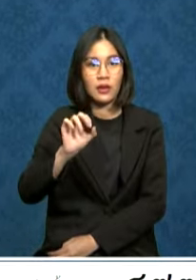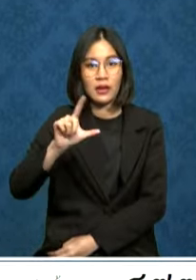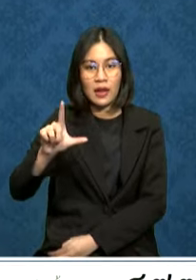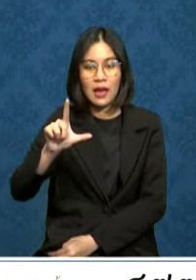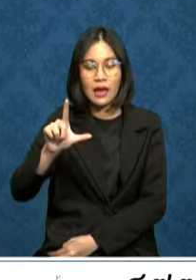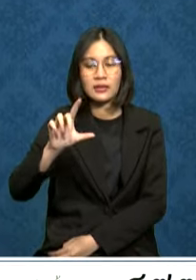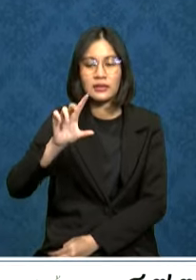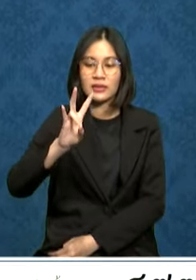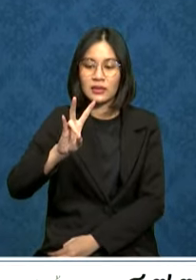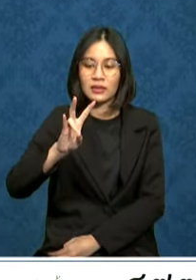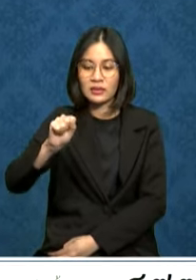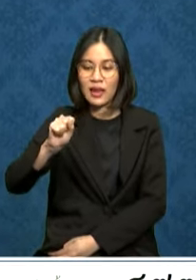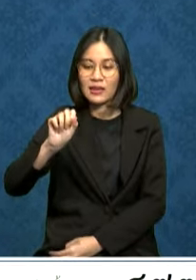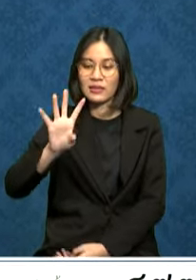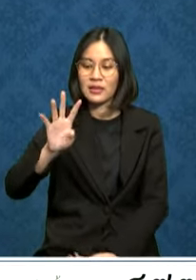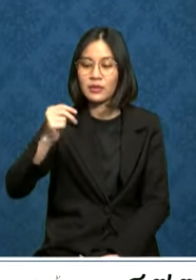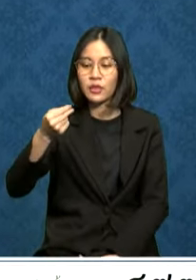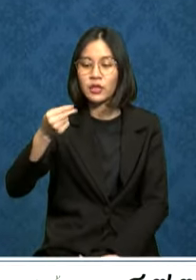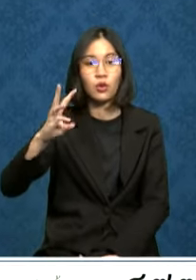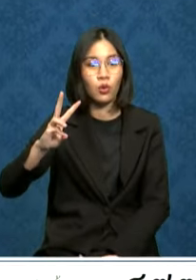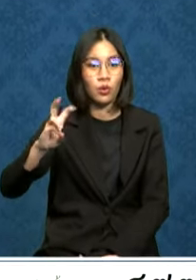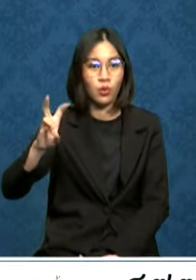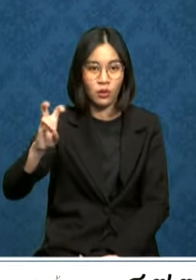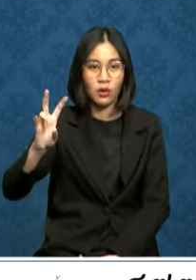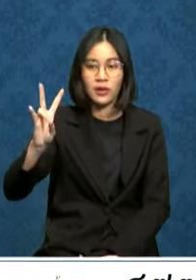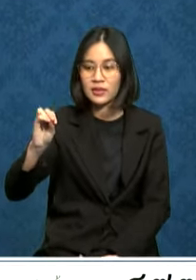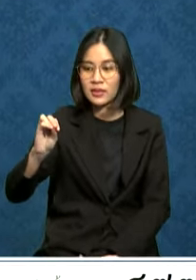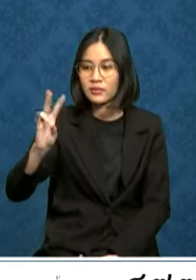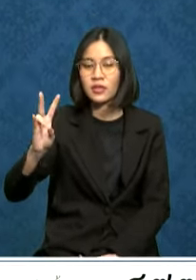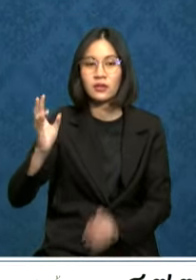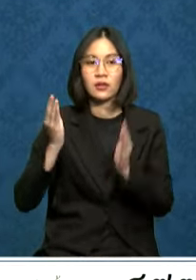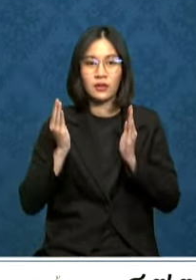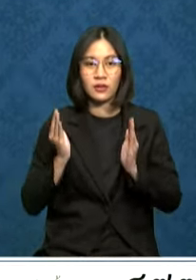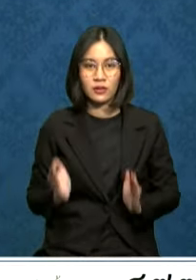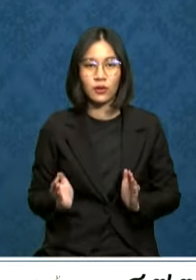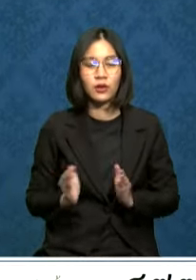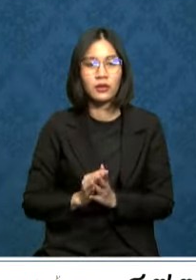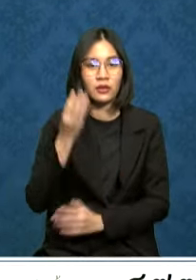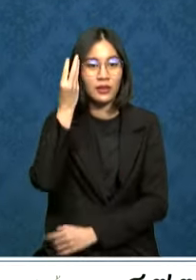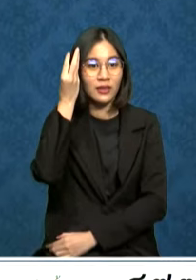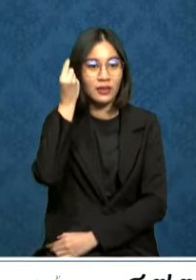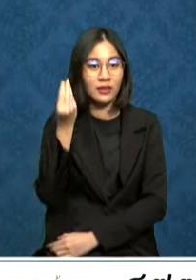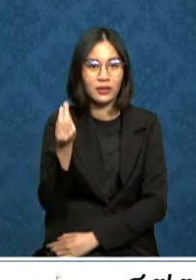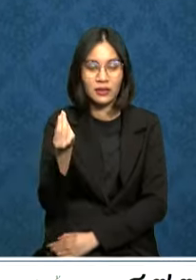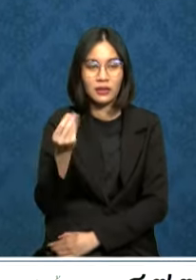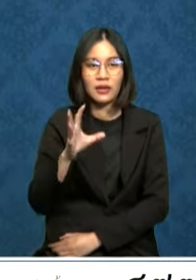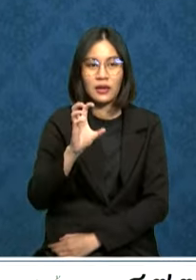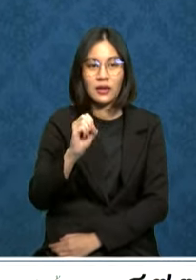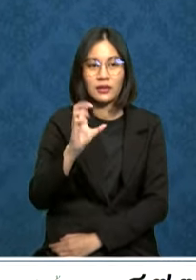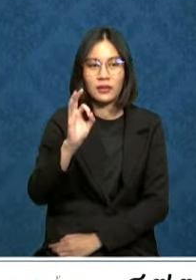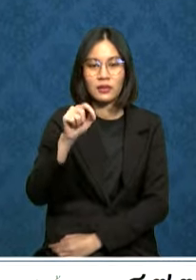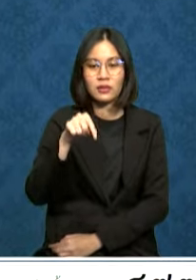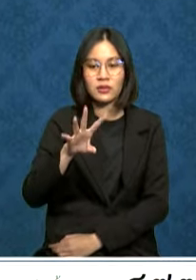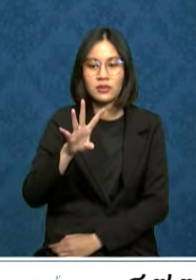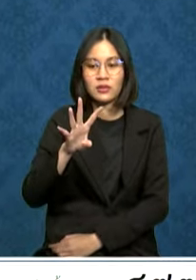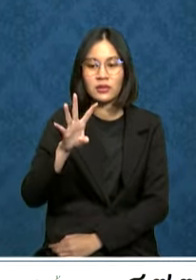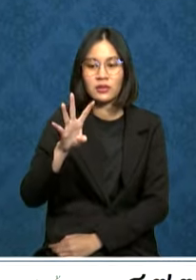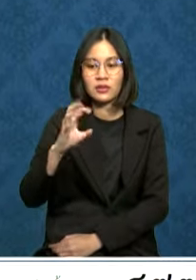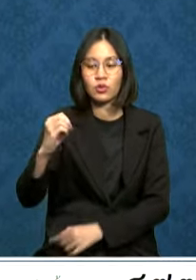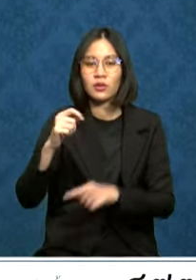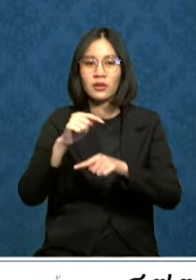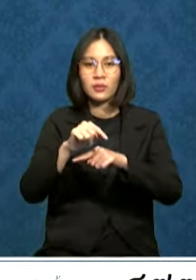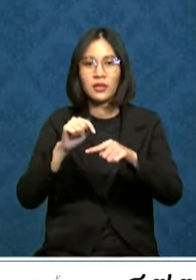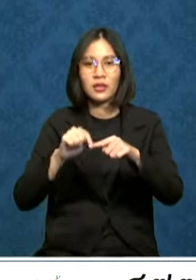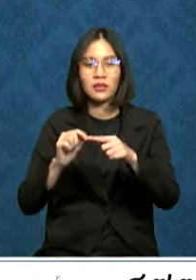746,77 คนคลปเป็น 59.40%